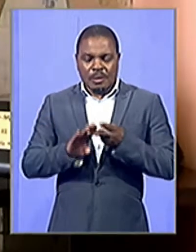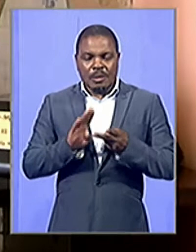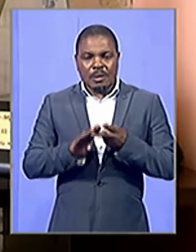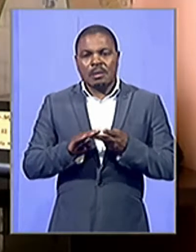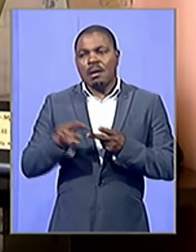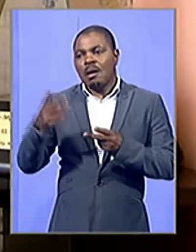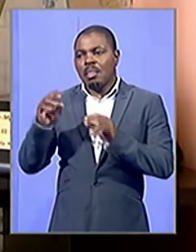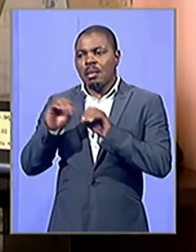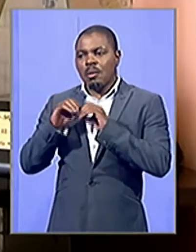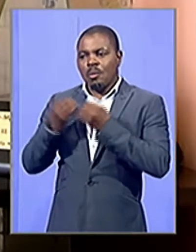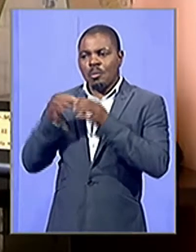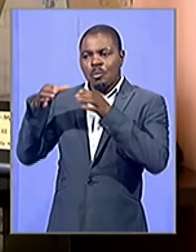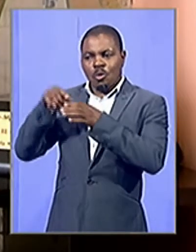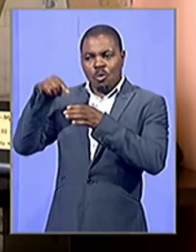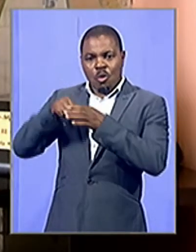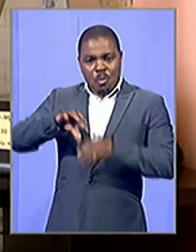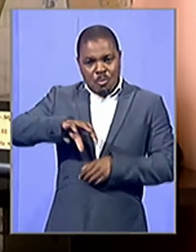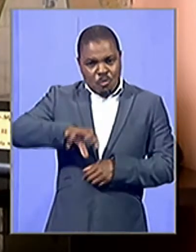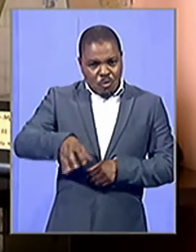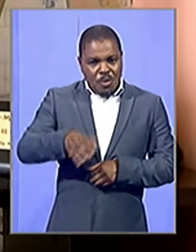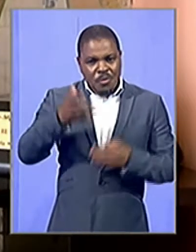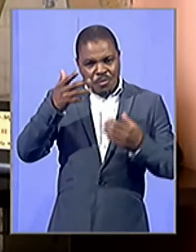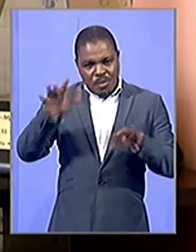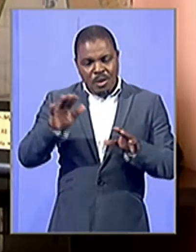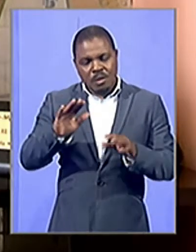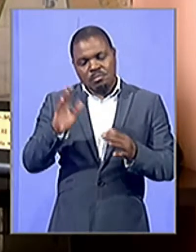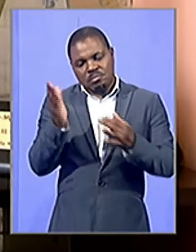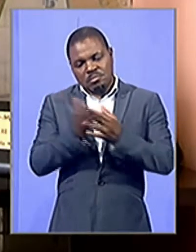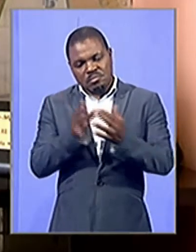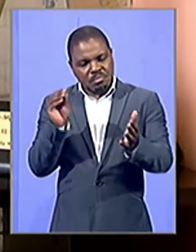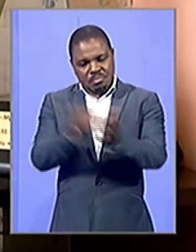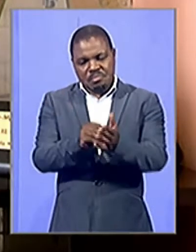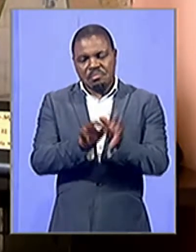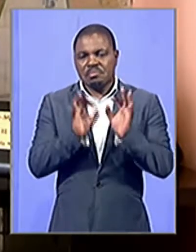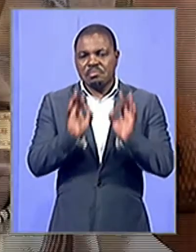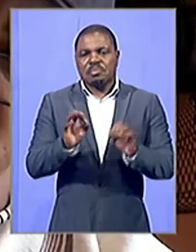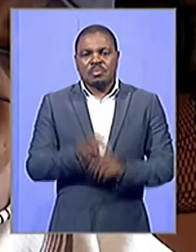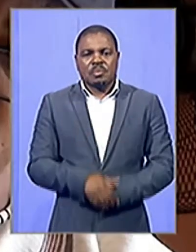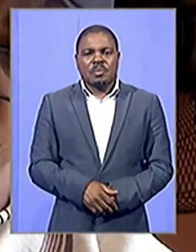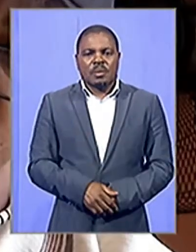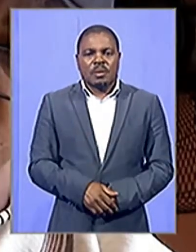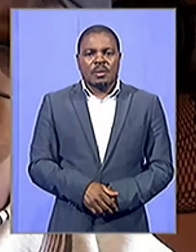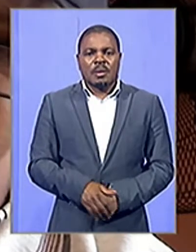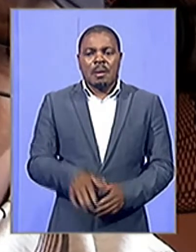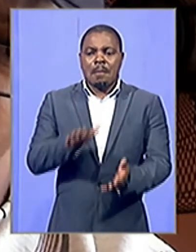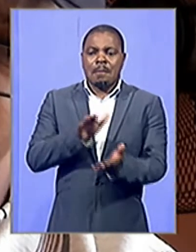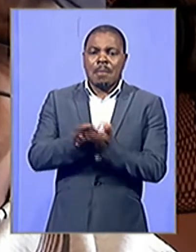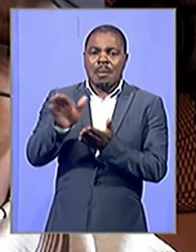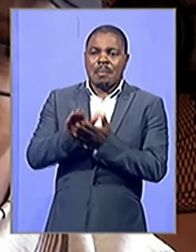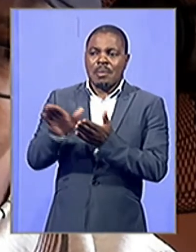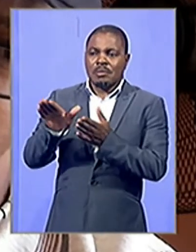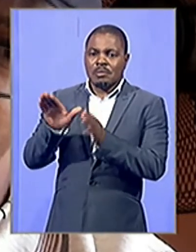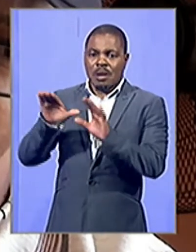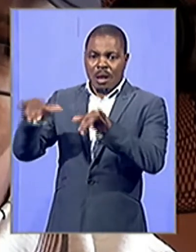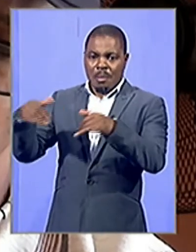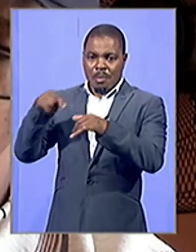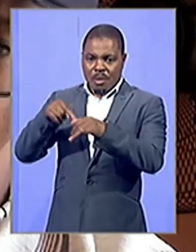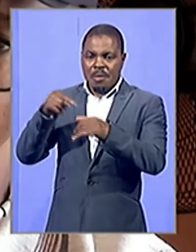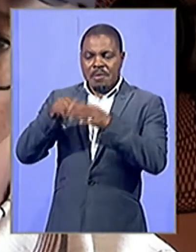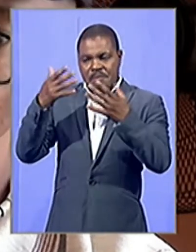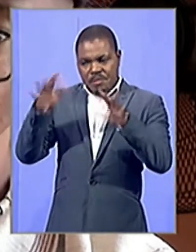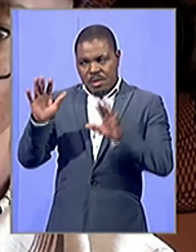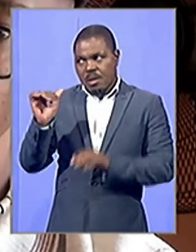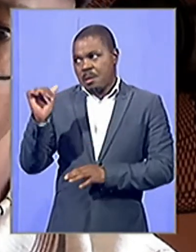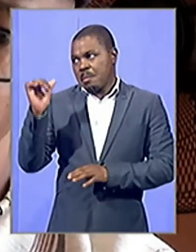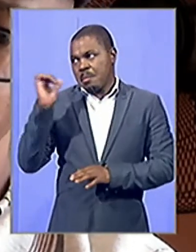setlhopha se le sengwe mo porofenseng se se tlhatlhetseng ngongorego ya semmuso. Baphasalatsi ba me ba letse bana le